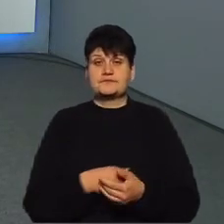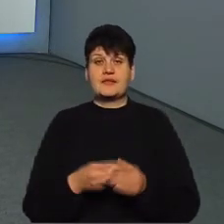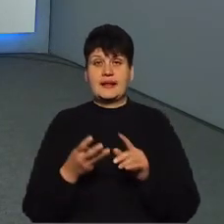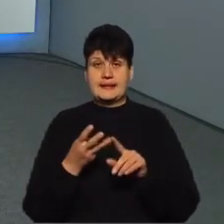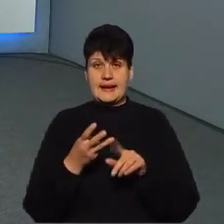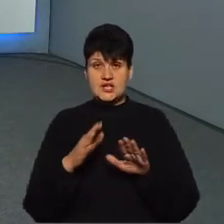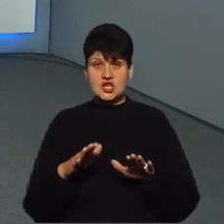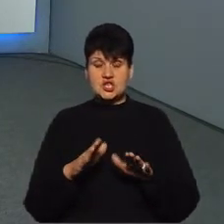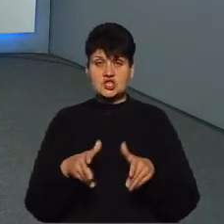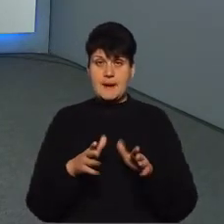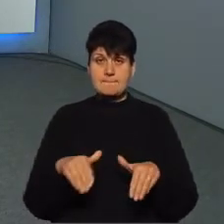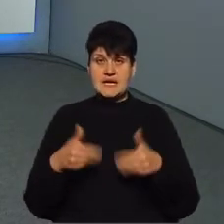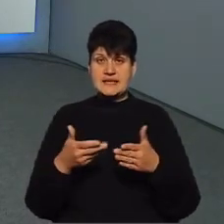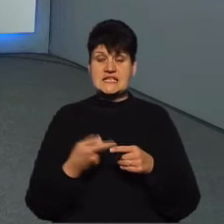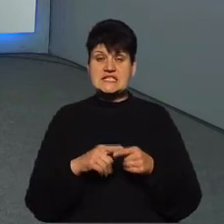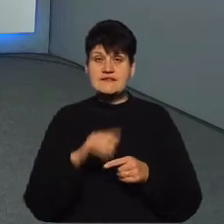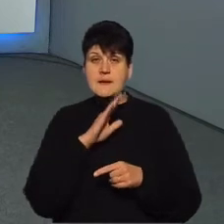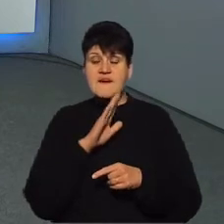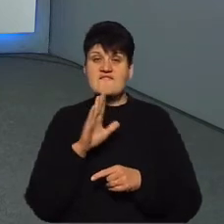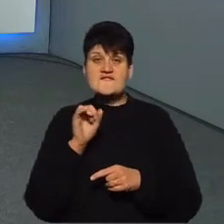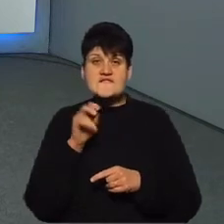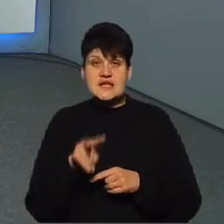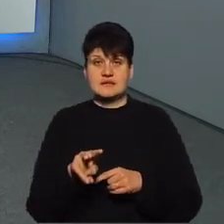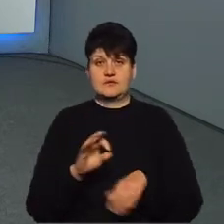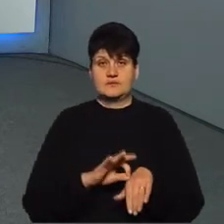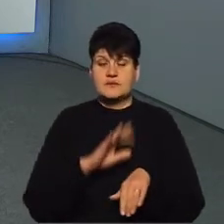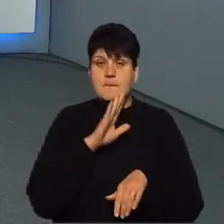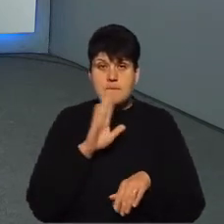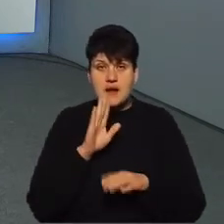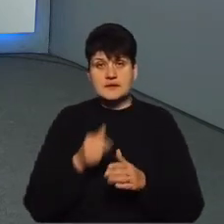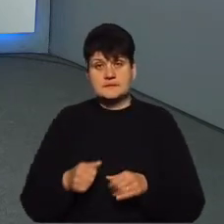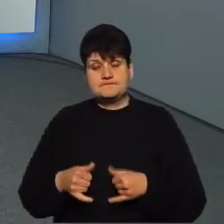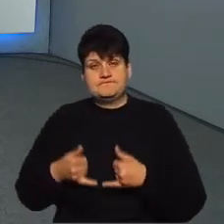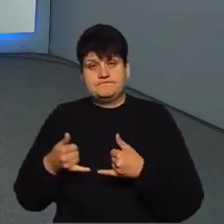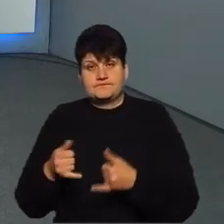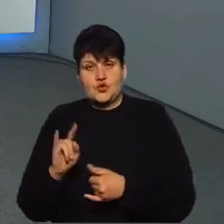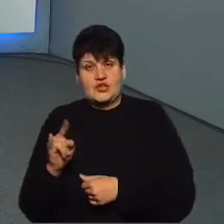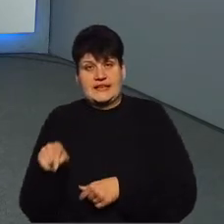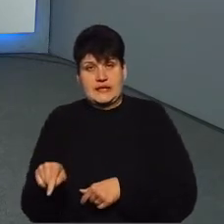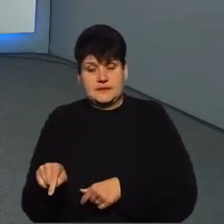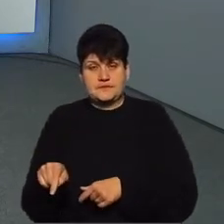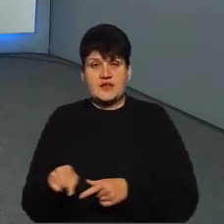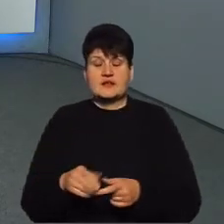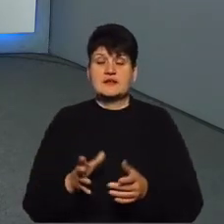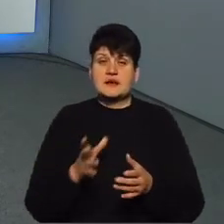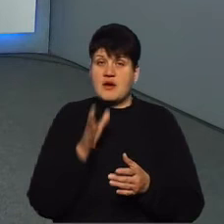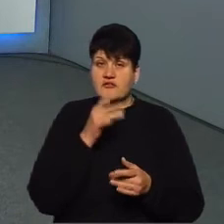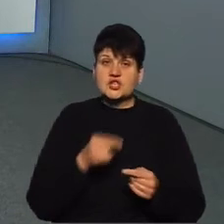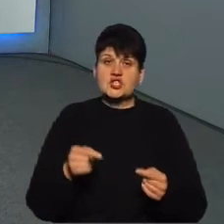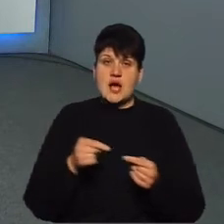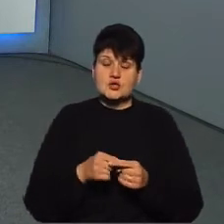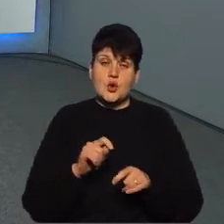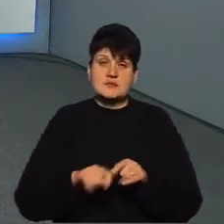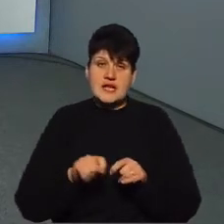– це є від матері, від ВІЛ-інфікованої матері до дитини. Вчасно ставати на облік по вагітності, вчасно обстежуватися